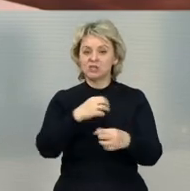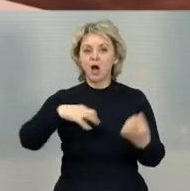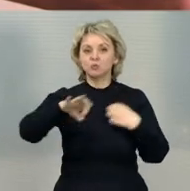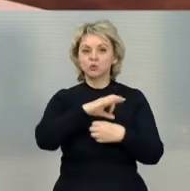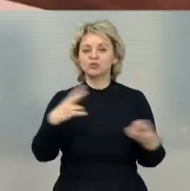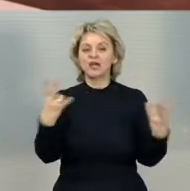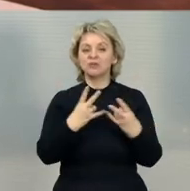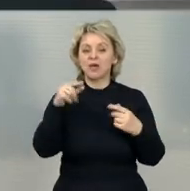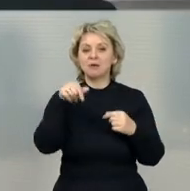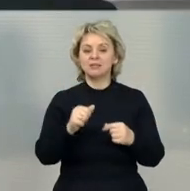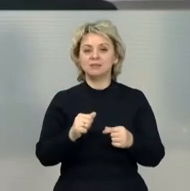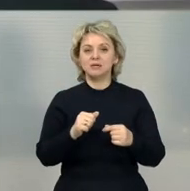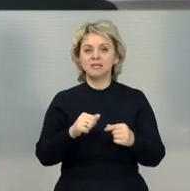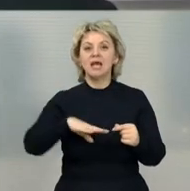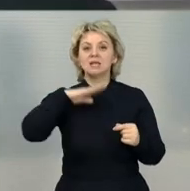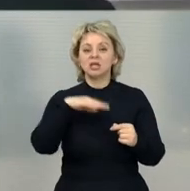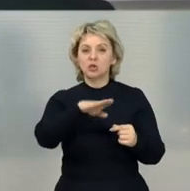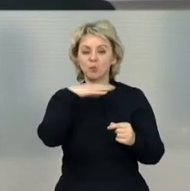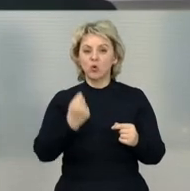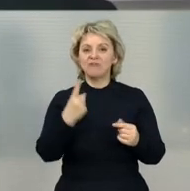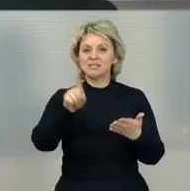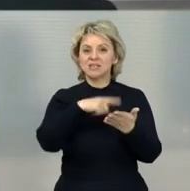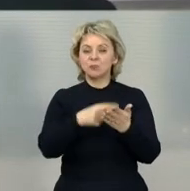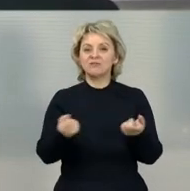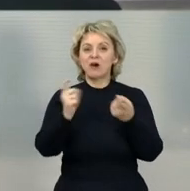их необходимость. Достаточно много возникает